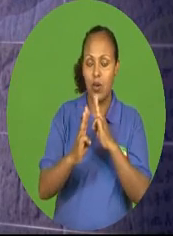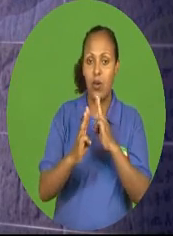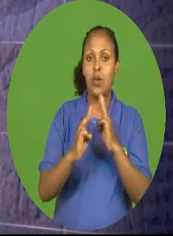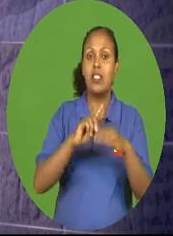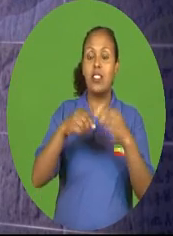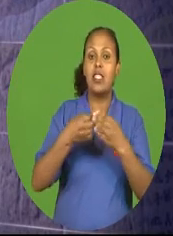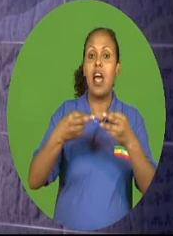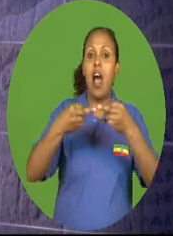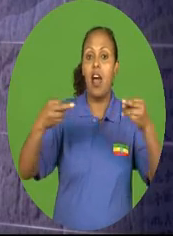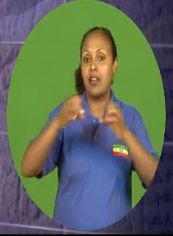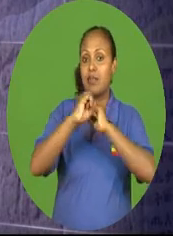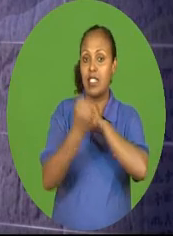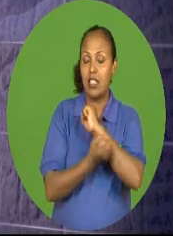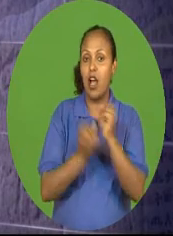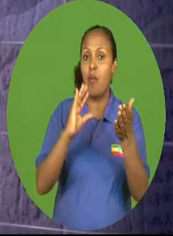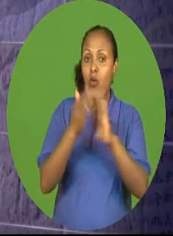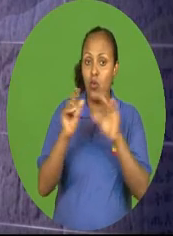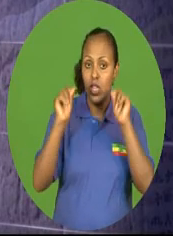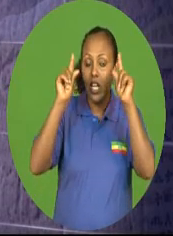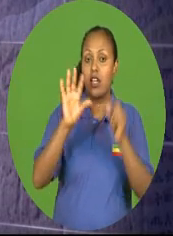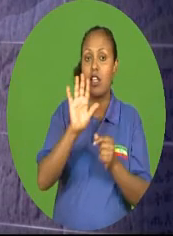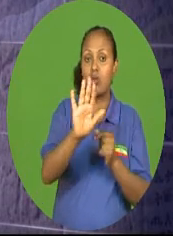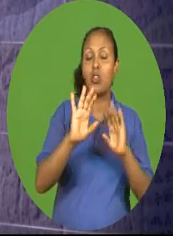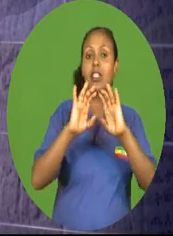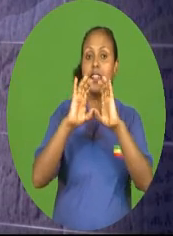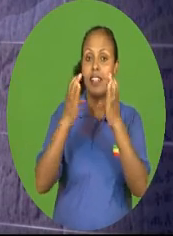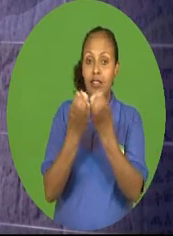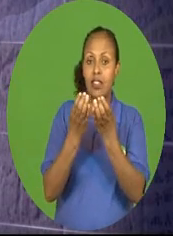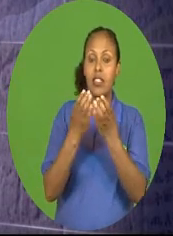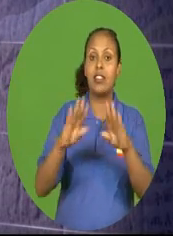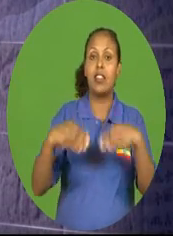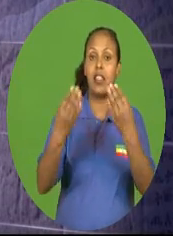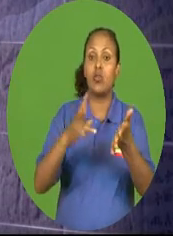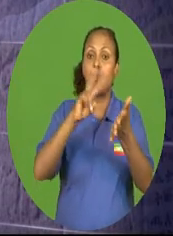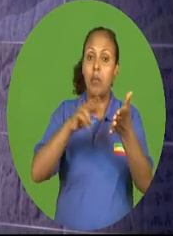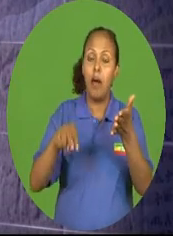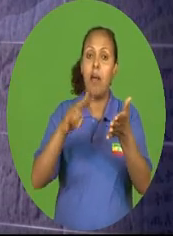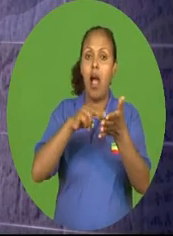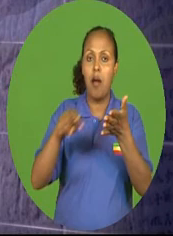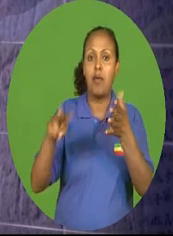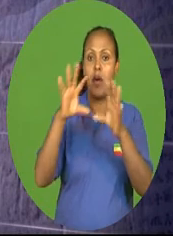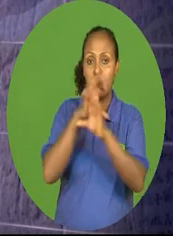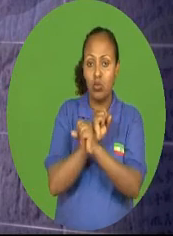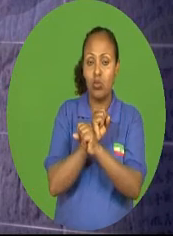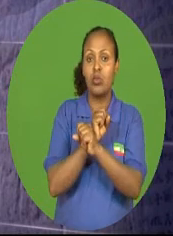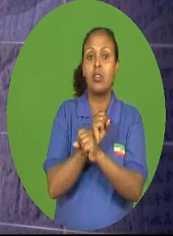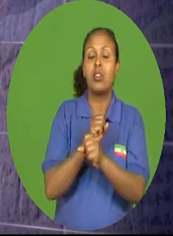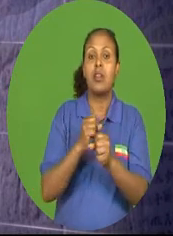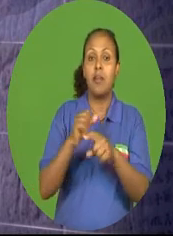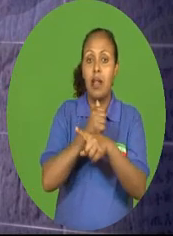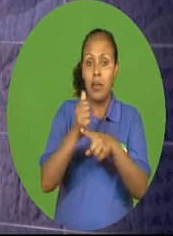ሰዋሰው በተለይም ስለ ሐረግ ምስረታ መሆኑን ተረድታችሁ በክፍሉ የተሰጠውን ምንባብ